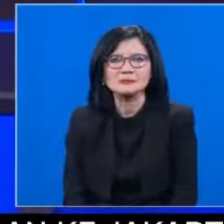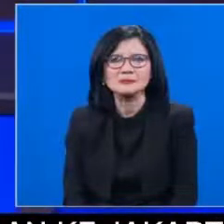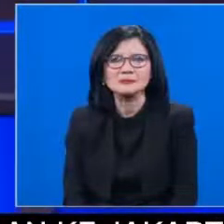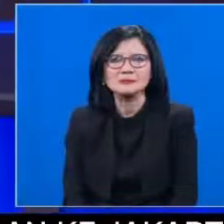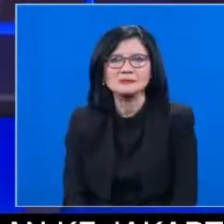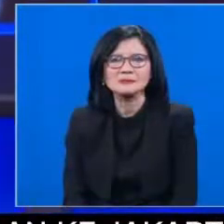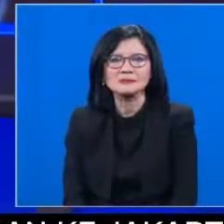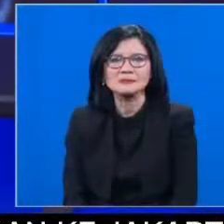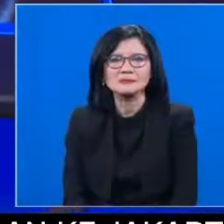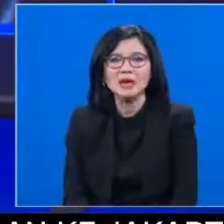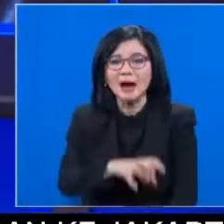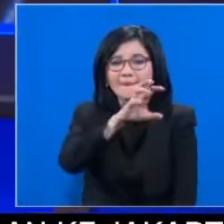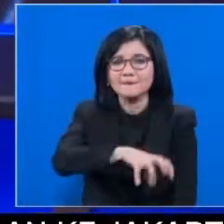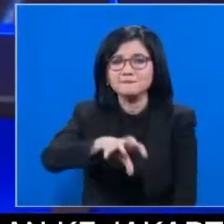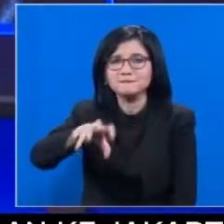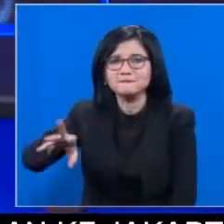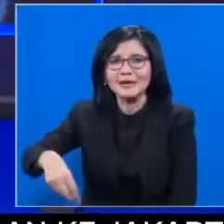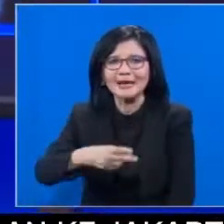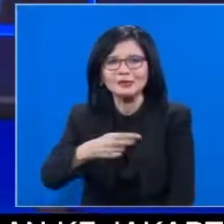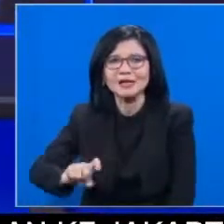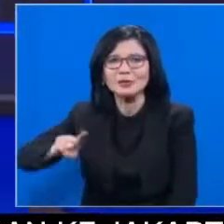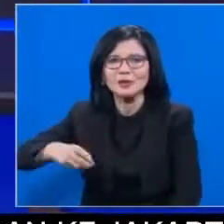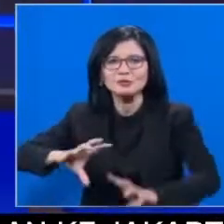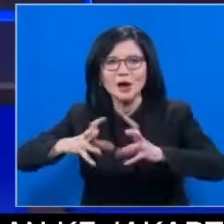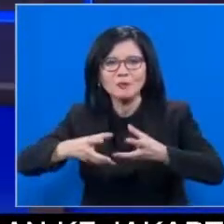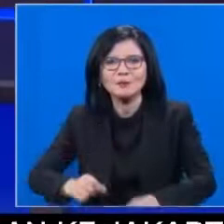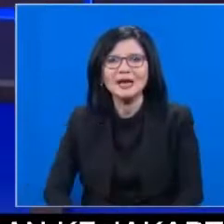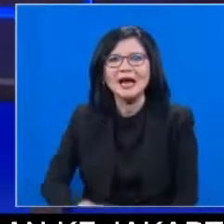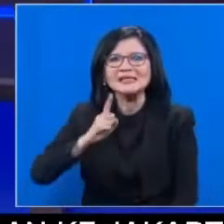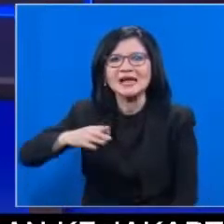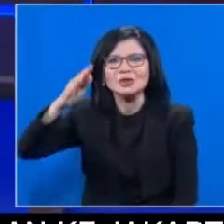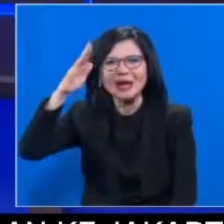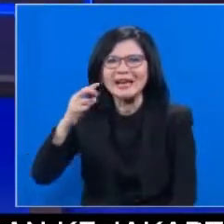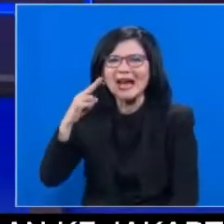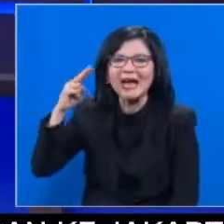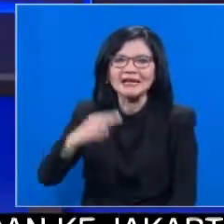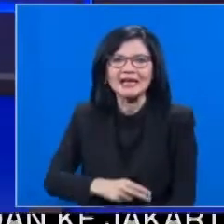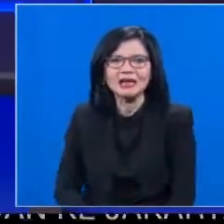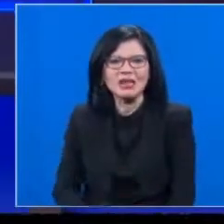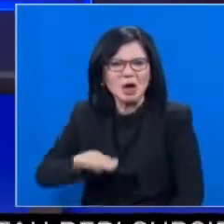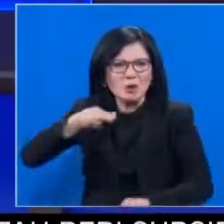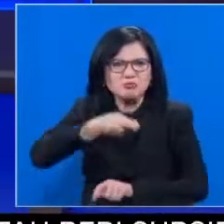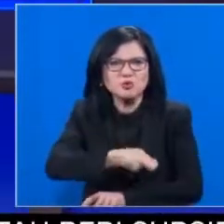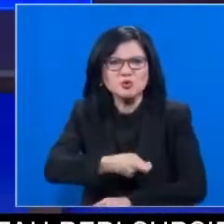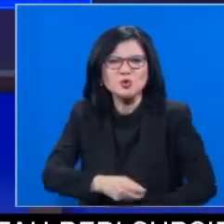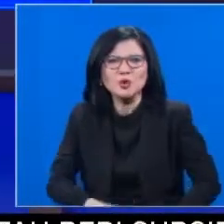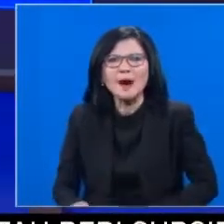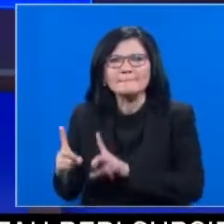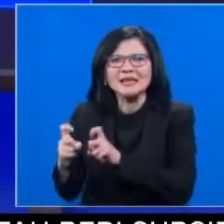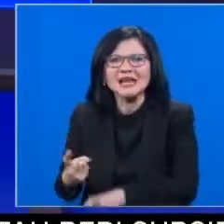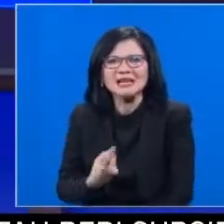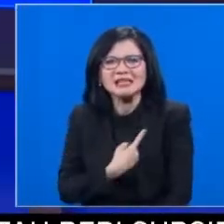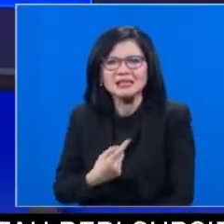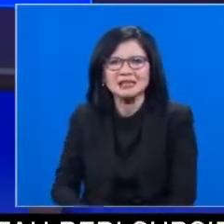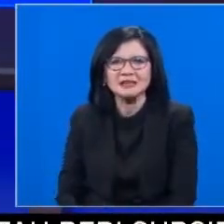Kita ke informasi terbaru dari berbagai daerah. Kami awali dari Sukabumi, Jawa Barat. Seorang pria nekat bunuh pacar sendiri karena diputus cintanya. Pelaku